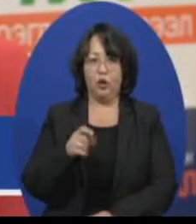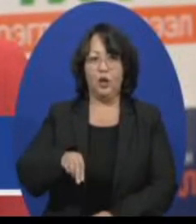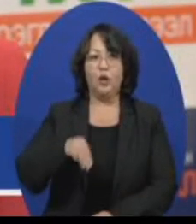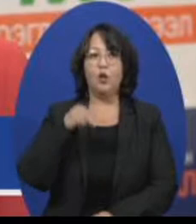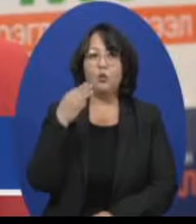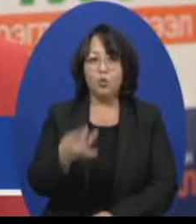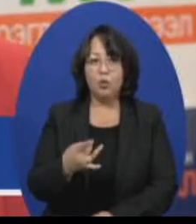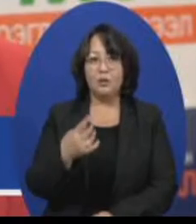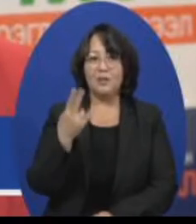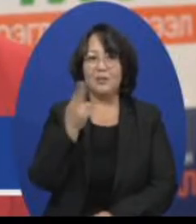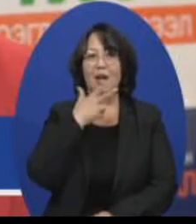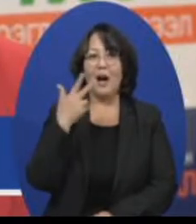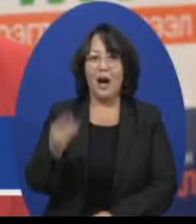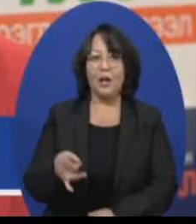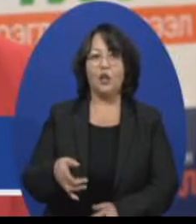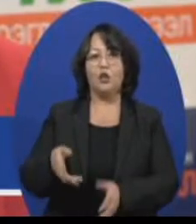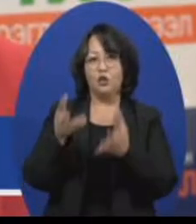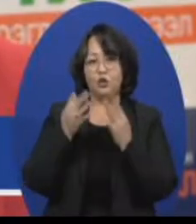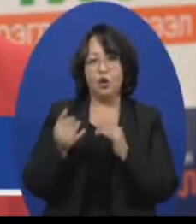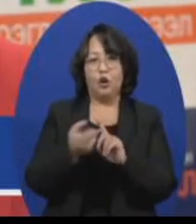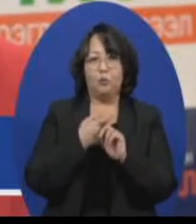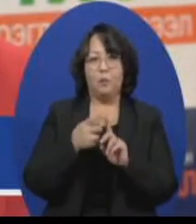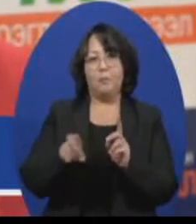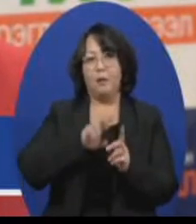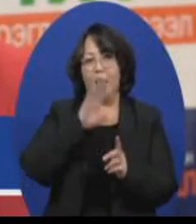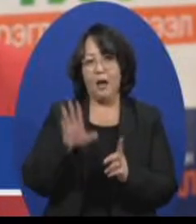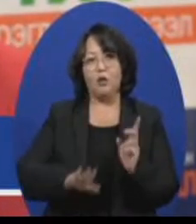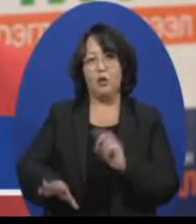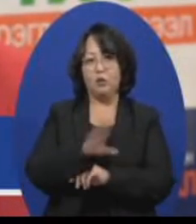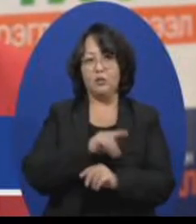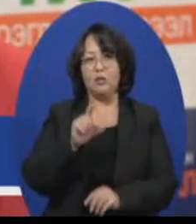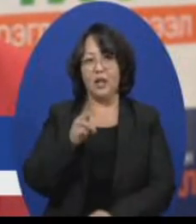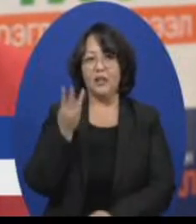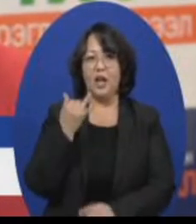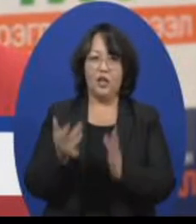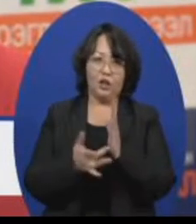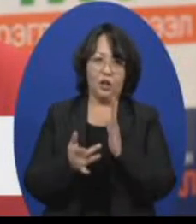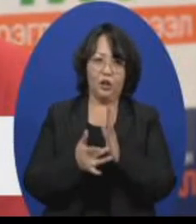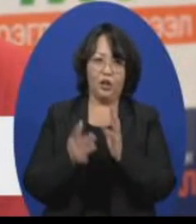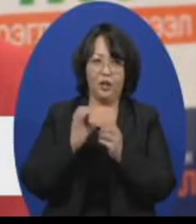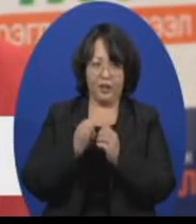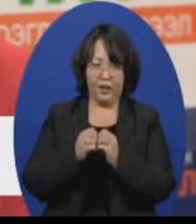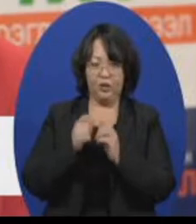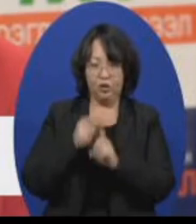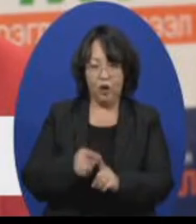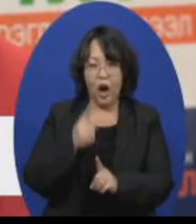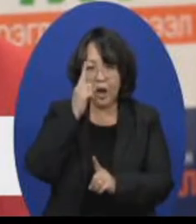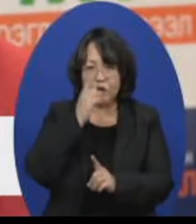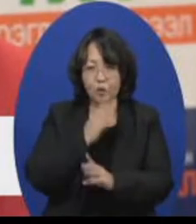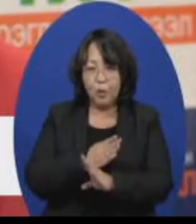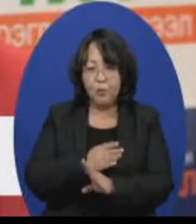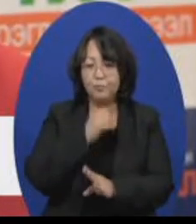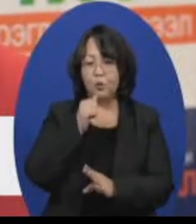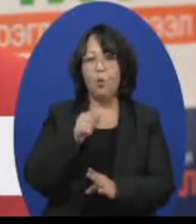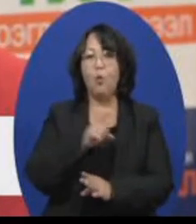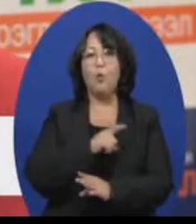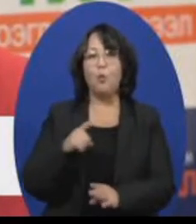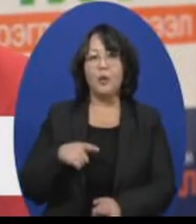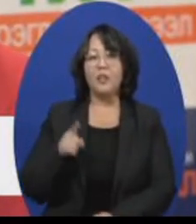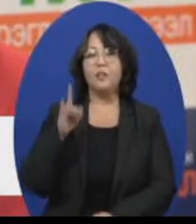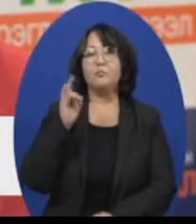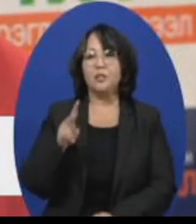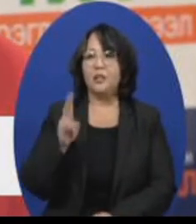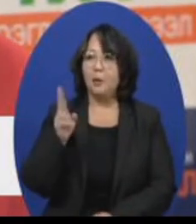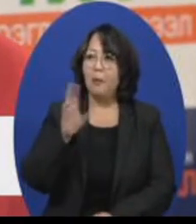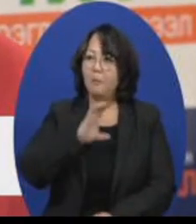энэ уур амьсгалын өөрчлөлттэй холбоотой байгаль орчин дэлтэд технологи нэвтрүүлэг чиглэлд ажиллах биш, хувийн хвшилтэйг ард иргэдтэйгээ